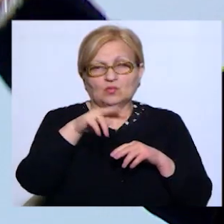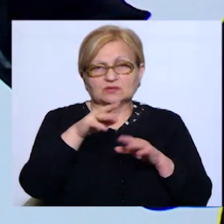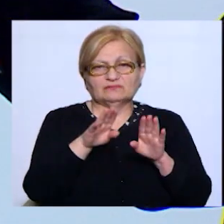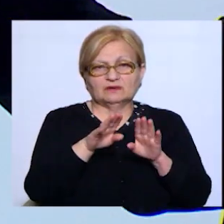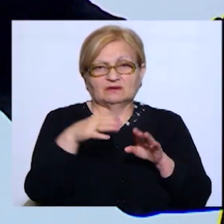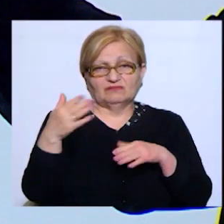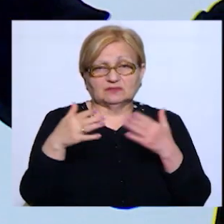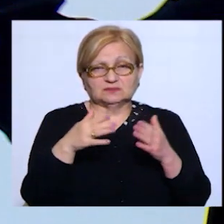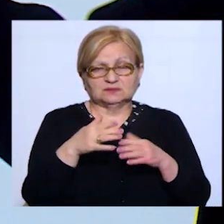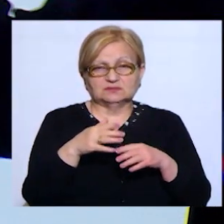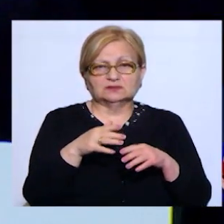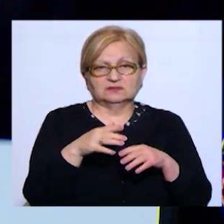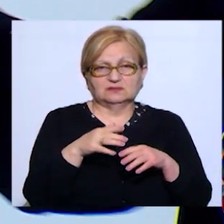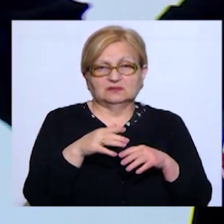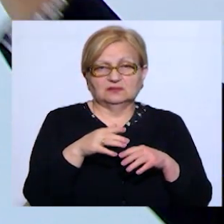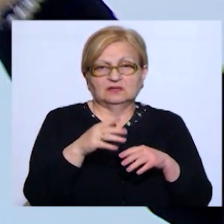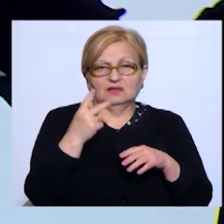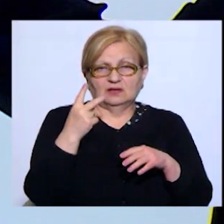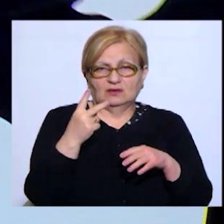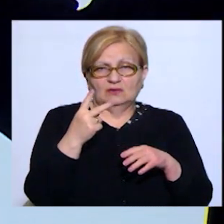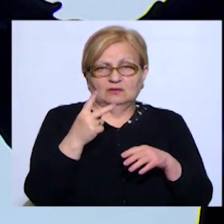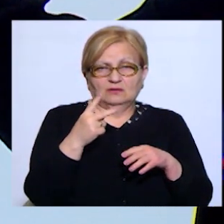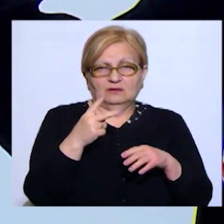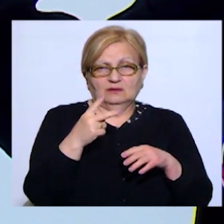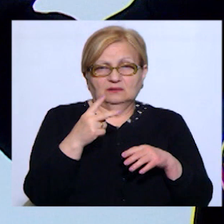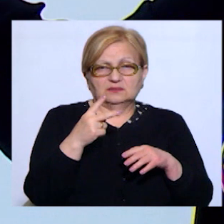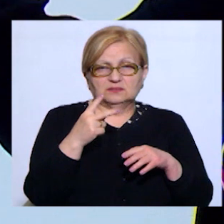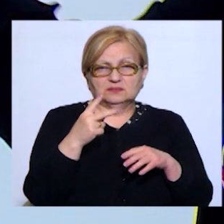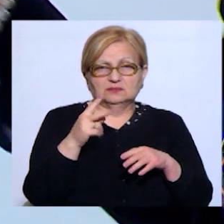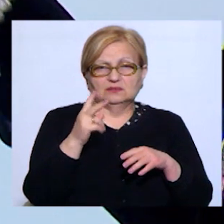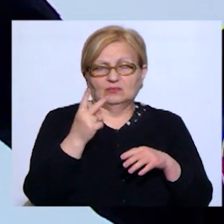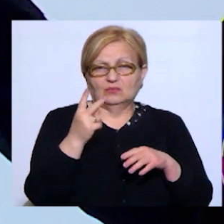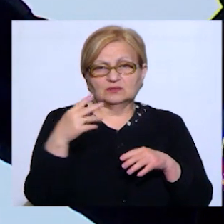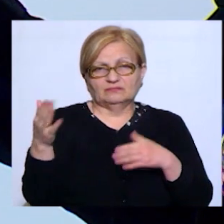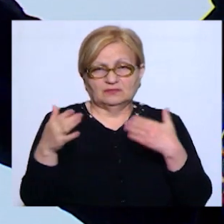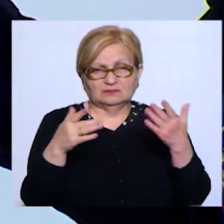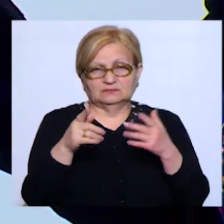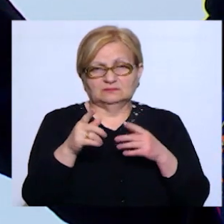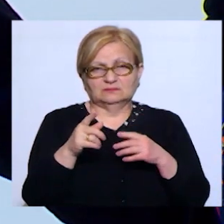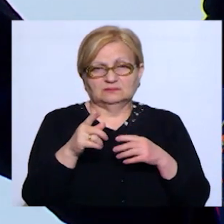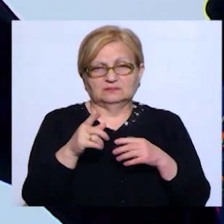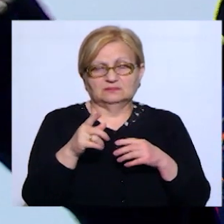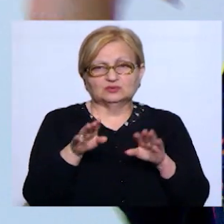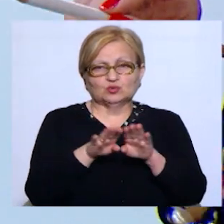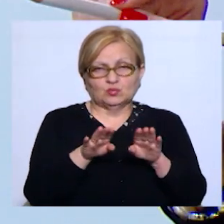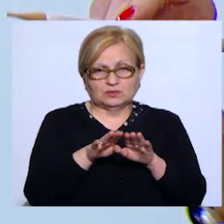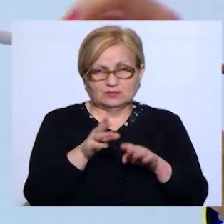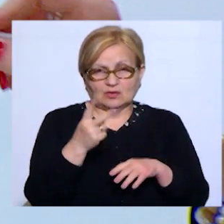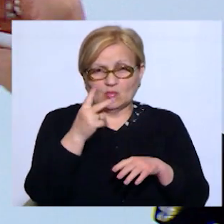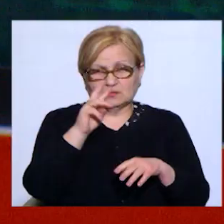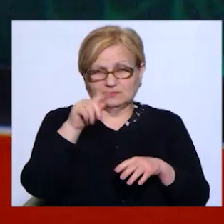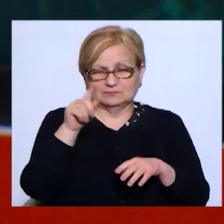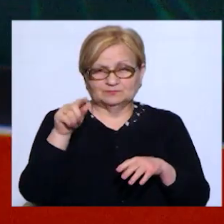ესე. ც-წერტილიდანაც ნახეთ, ორი მხებია. ც-ი-გ-ი ორ-ორი მონაკვეთით აღნიშნოთ. უდრის